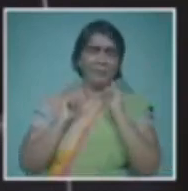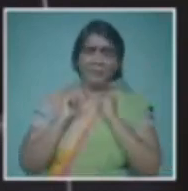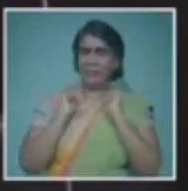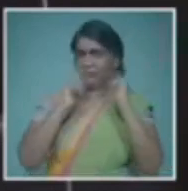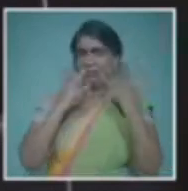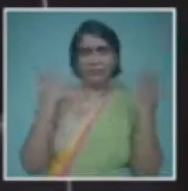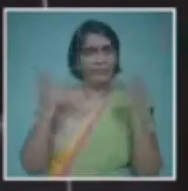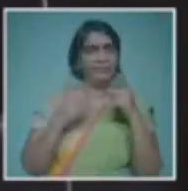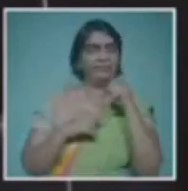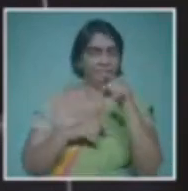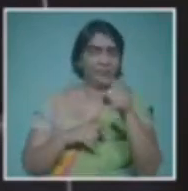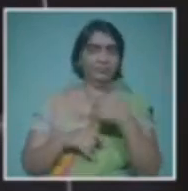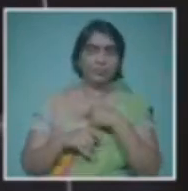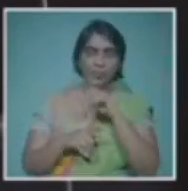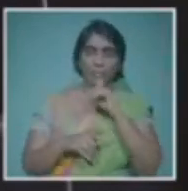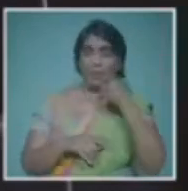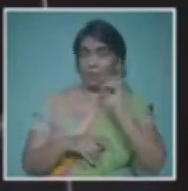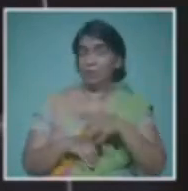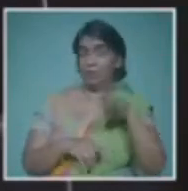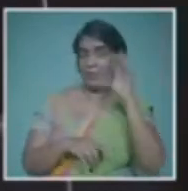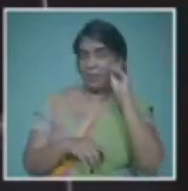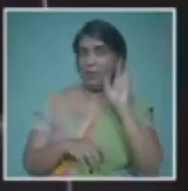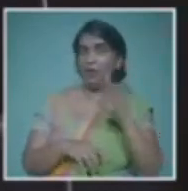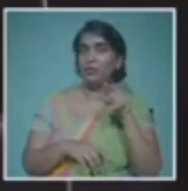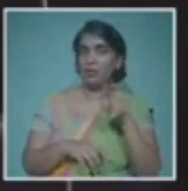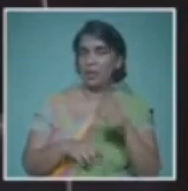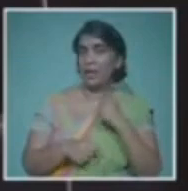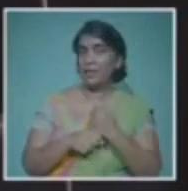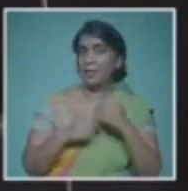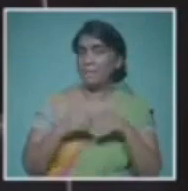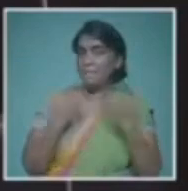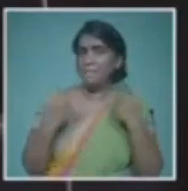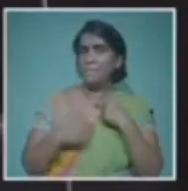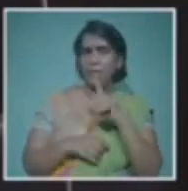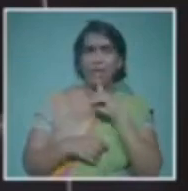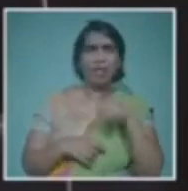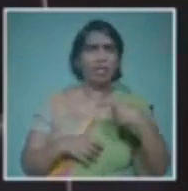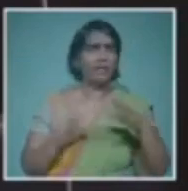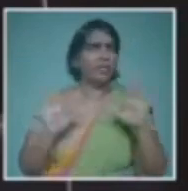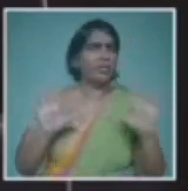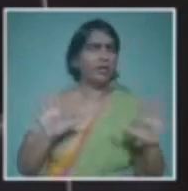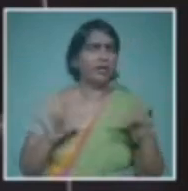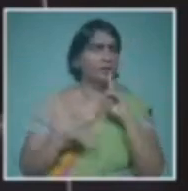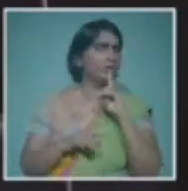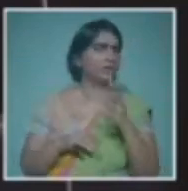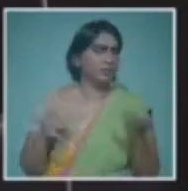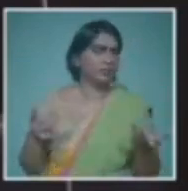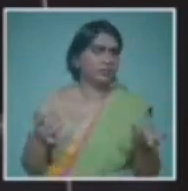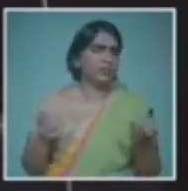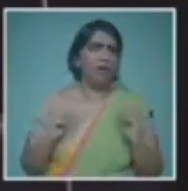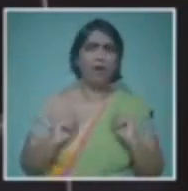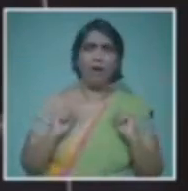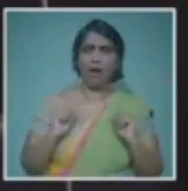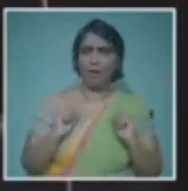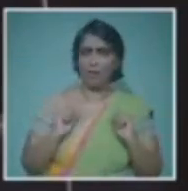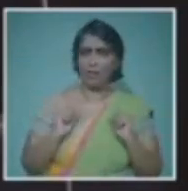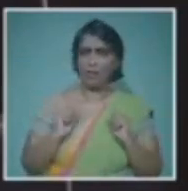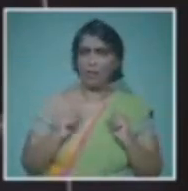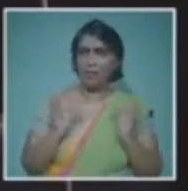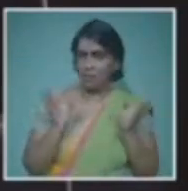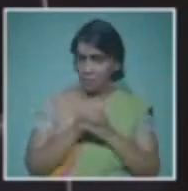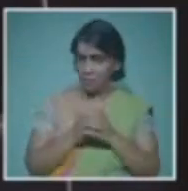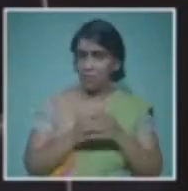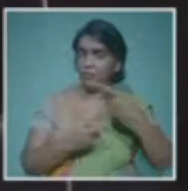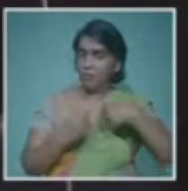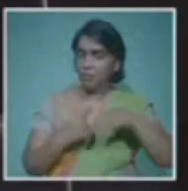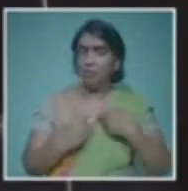now you have already gazetted the gazette says only 10 days how on earth can any other parties can submit their proposals so look at all